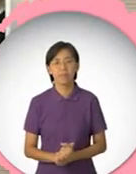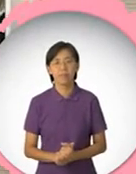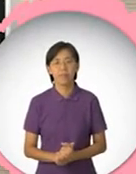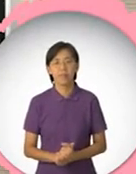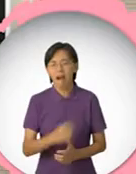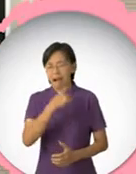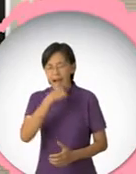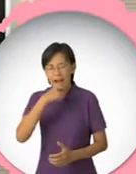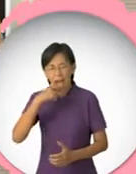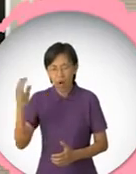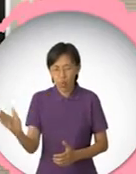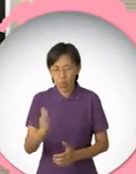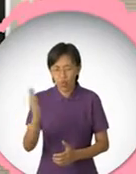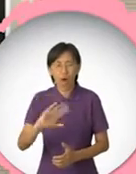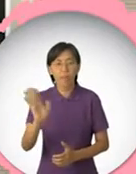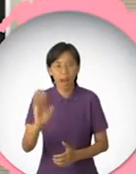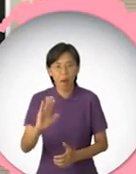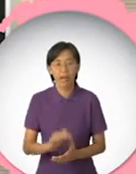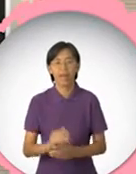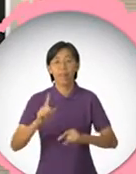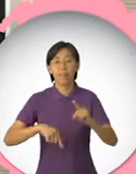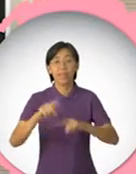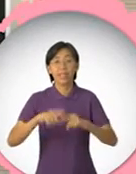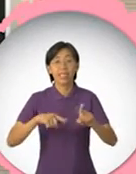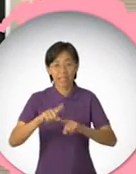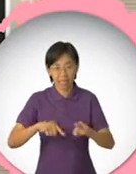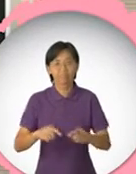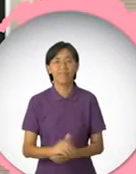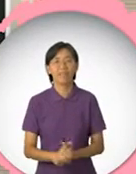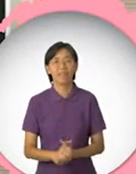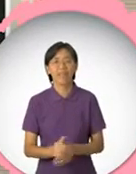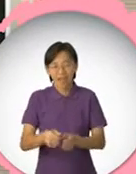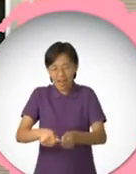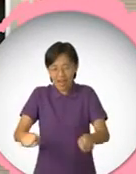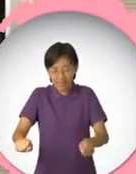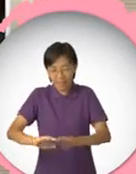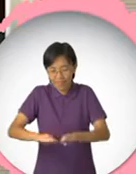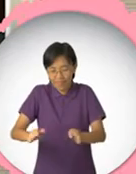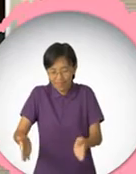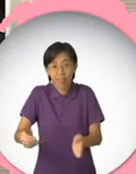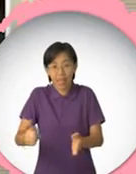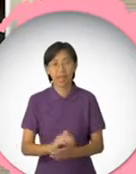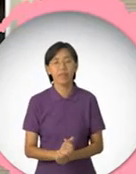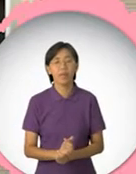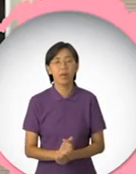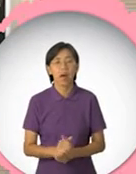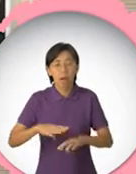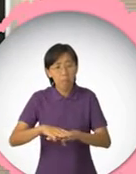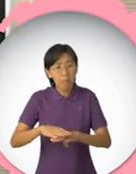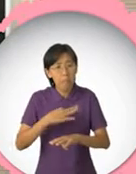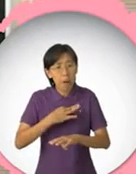ให้ผิวโดแห้งเกินไปก็ใช้แผ่นพลาสติกหรือว่าแรปก็ได้นะคะ ถ้าไม่มีแรปใช้ผ้าขาวบางหรืออะไรอย่างนี้ได้ไหมครับหรือไม่